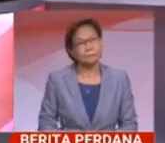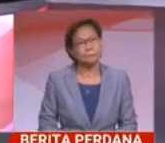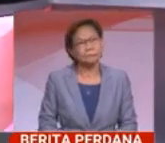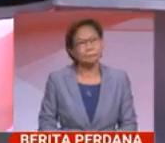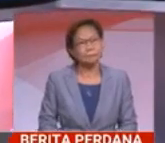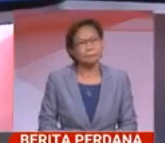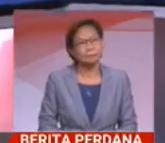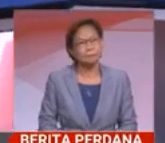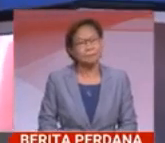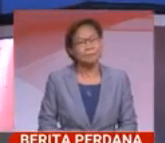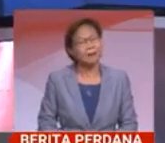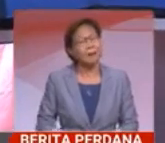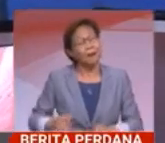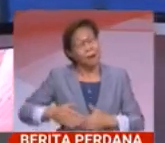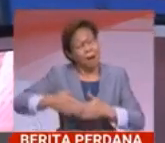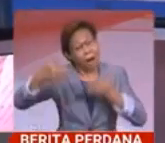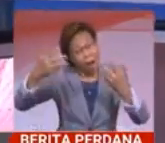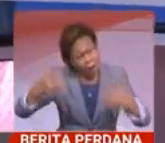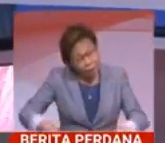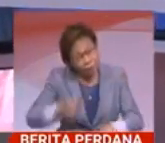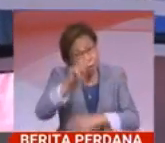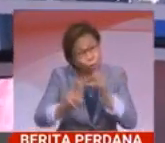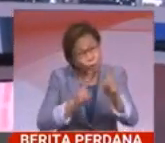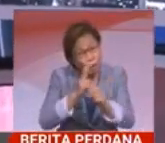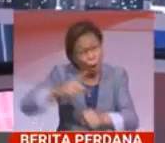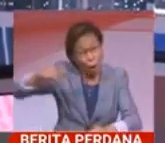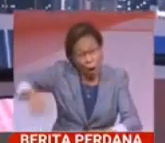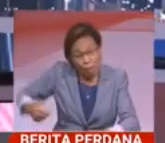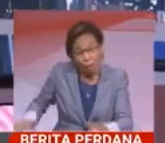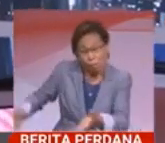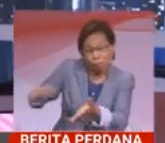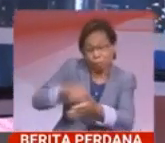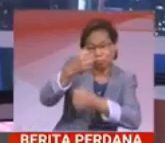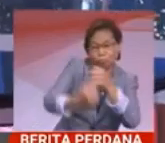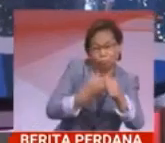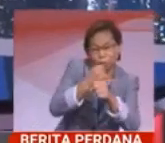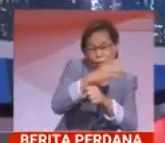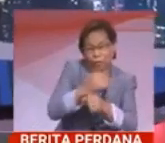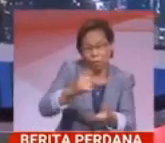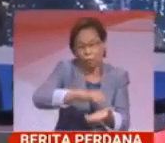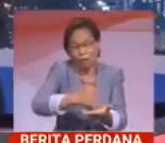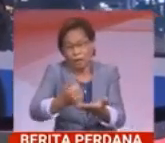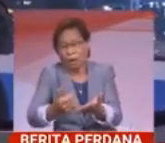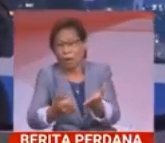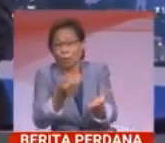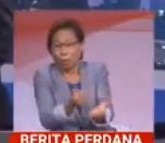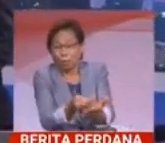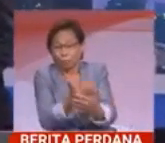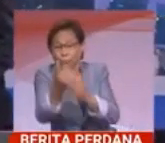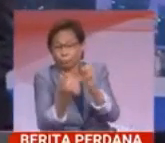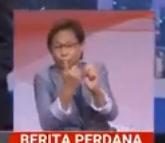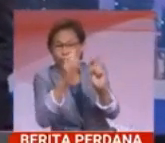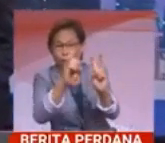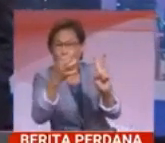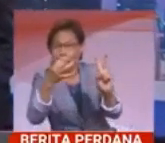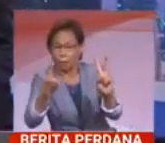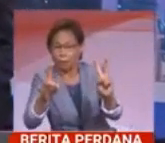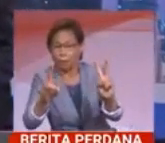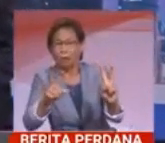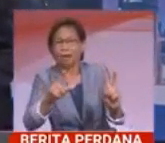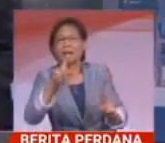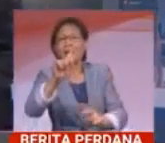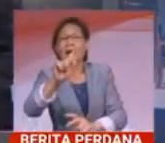setelah duo tahu lewat mengemukakan laporan tahunan dan penyakit keuangan bagi tahun 2018